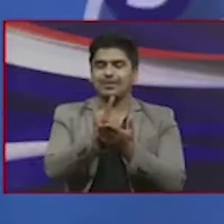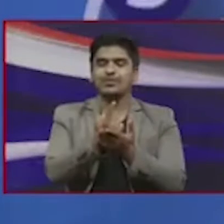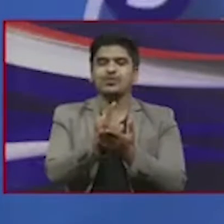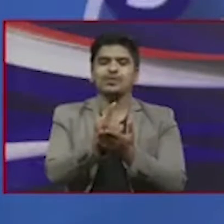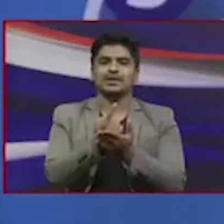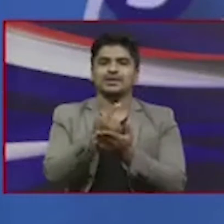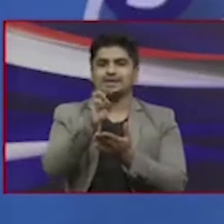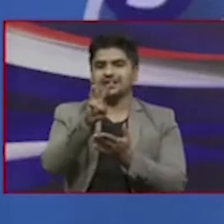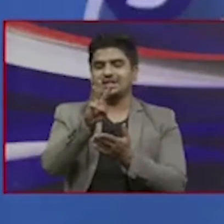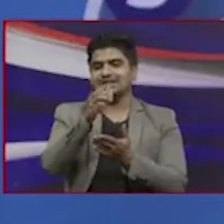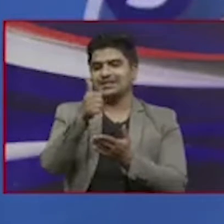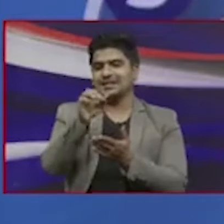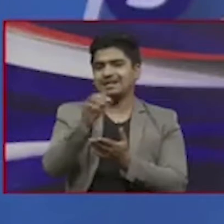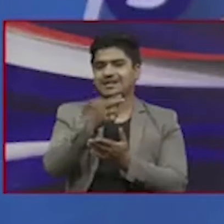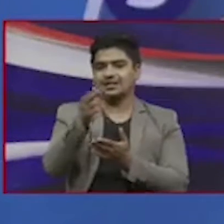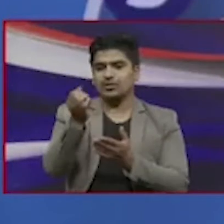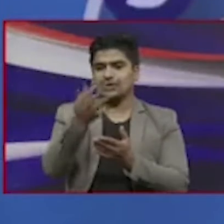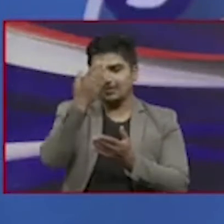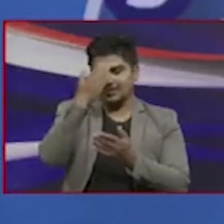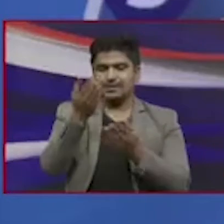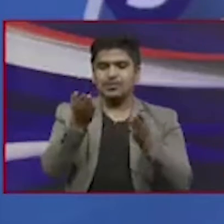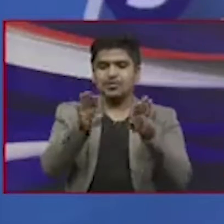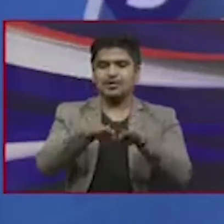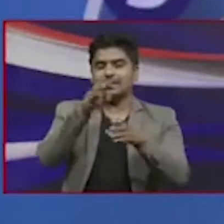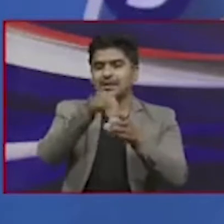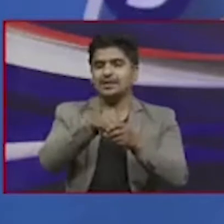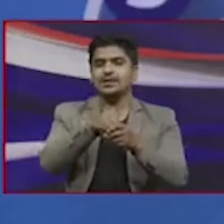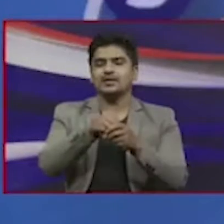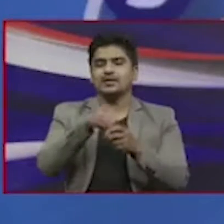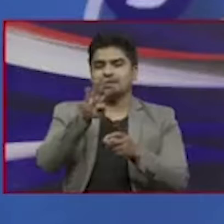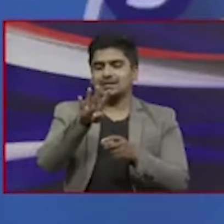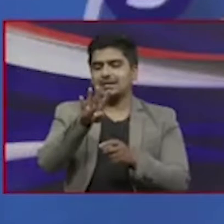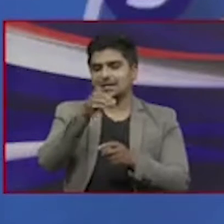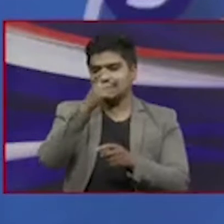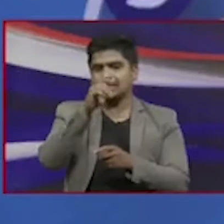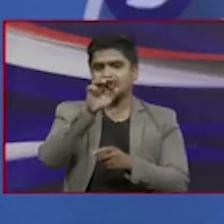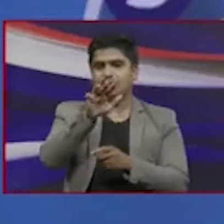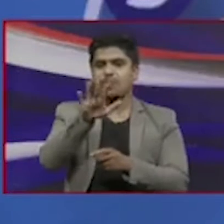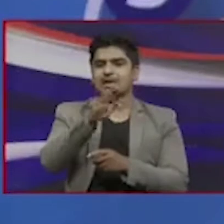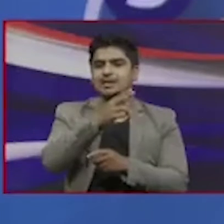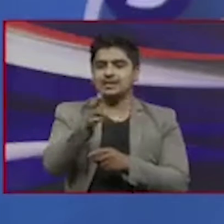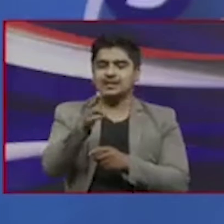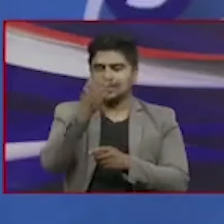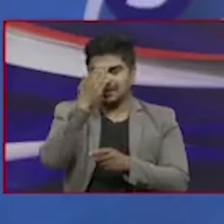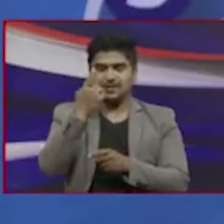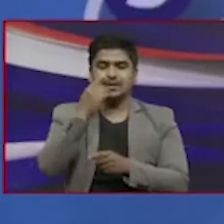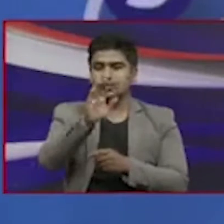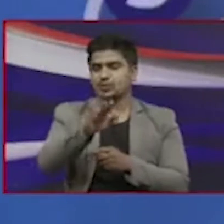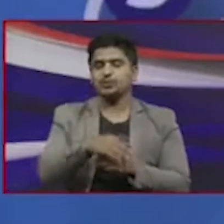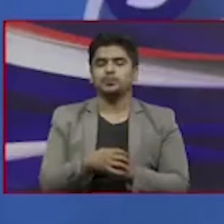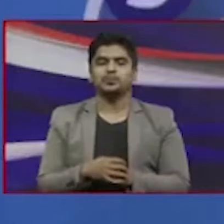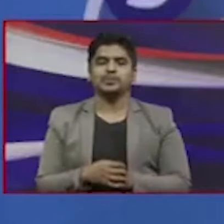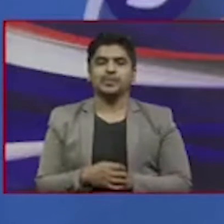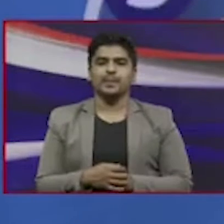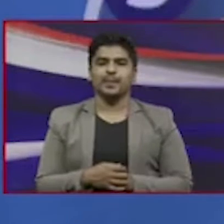काठमाडौँमा 360 जना नयाँ संक्रमित गरी कुल उपत्यकामा 495 जना संक्रमितहरू नयाँ थपिनु